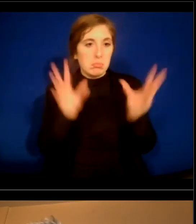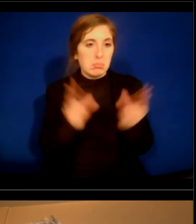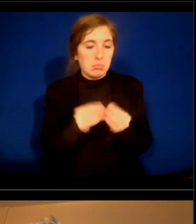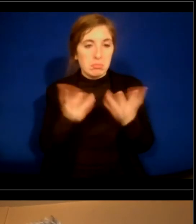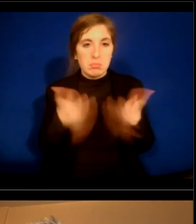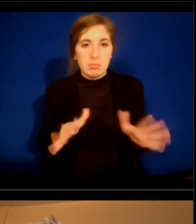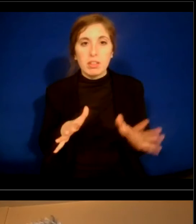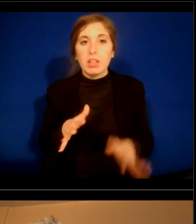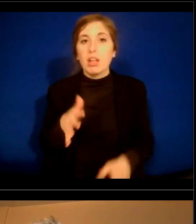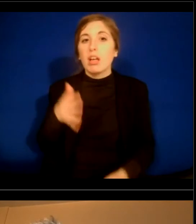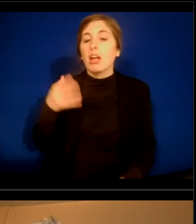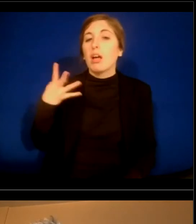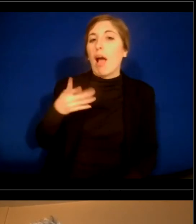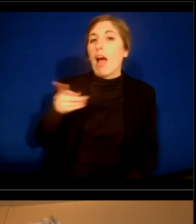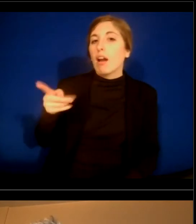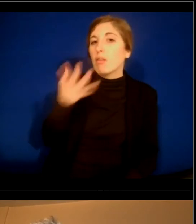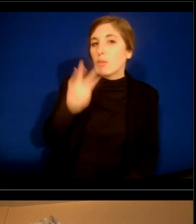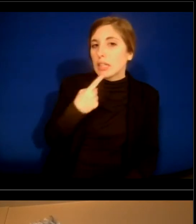Grazie.